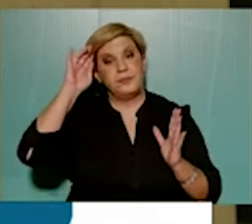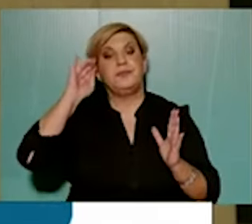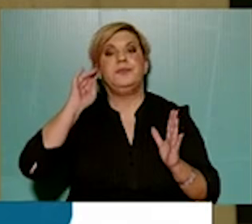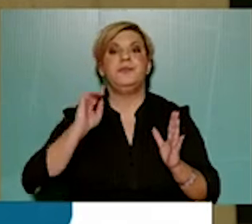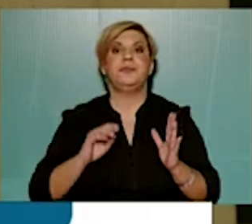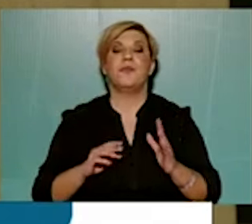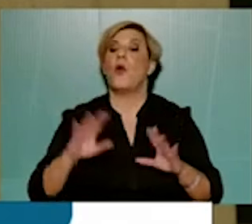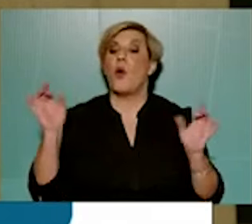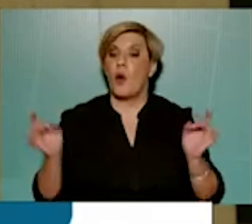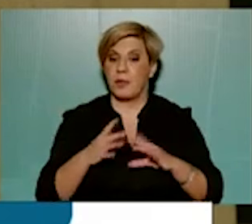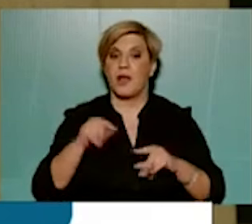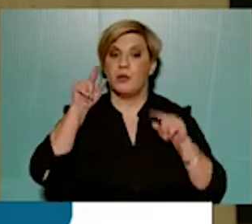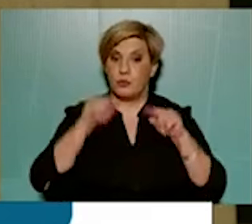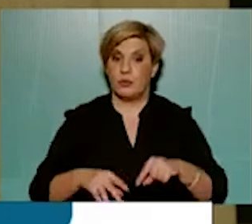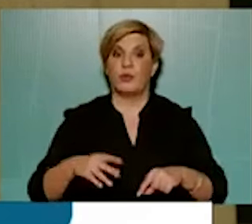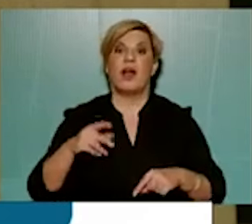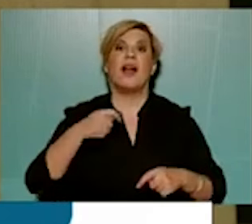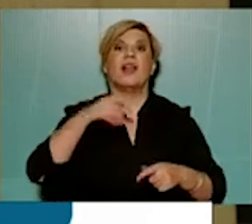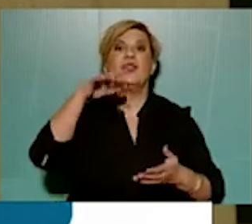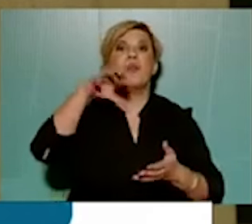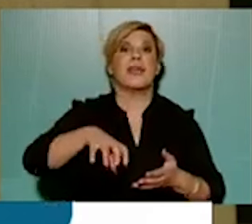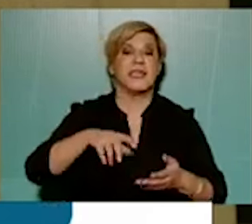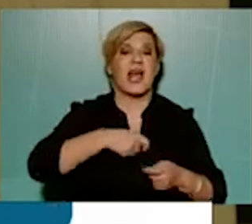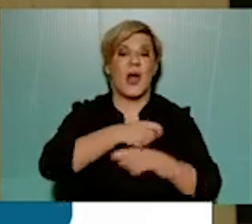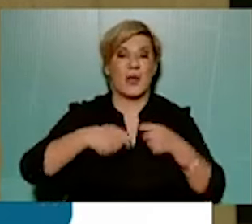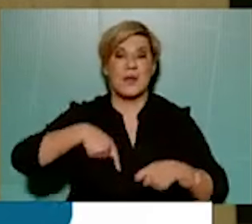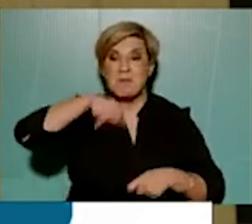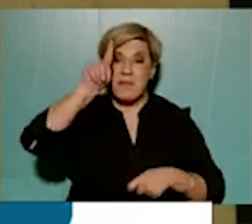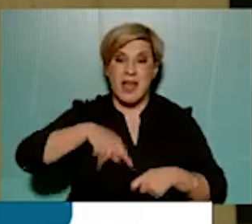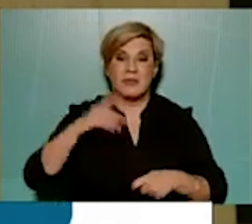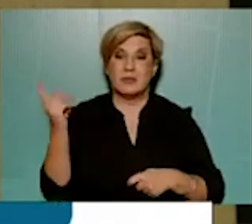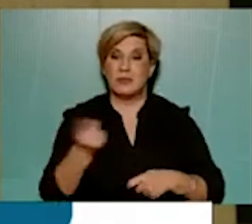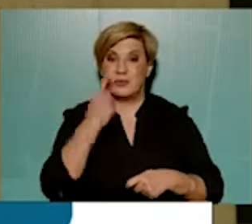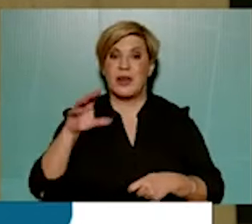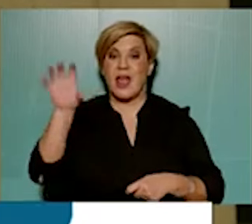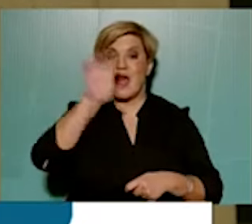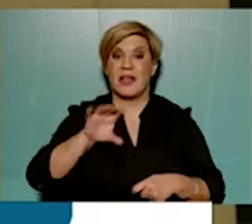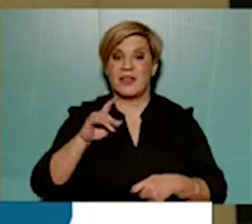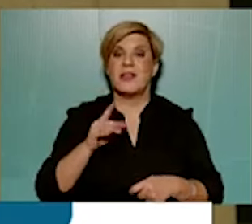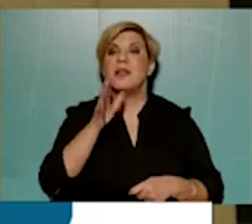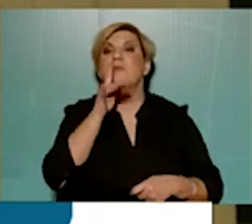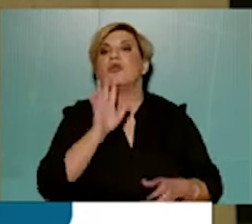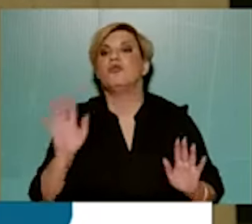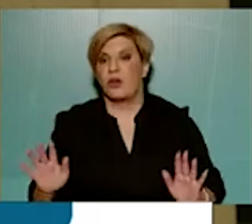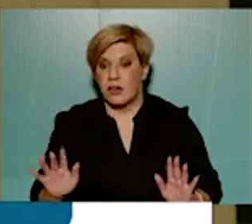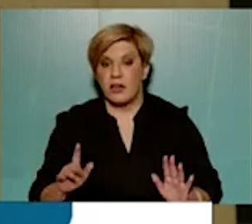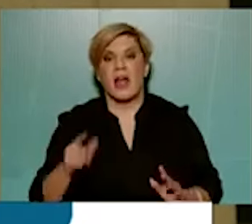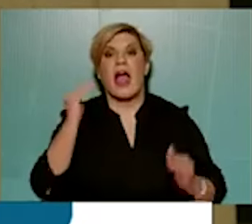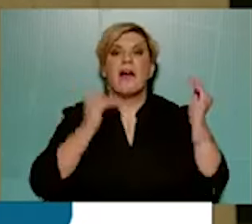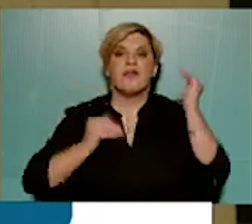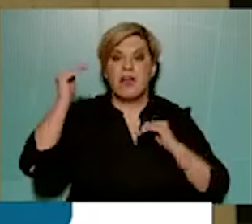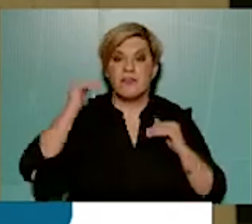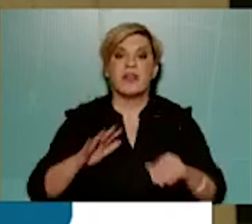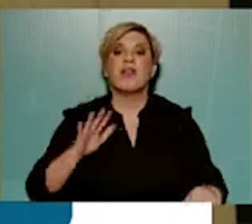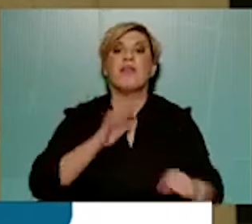Πρόεδρε, η όποια τόνωση της τοπικής αγοράς τις μέρες διεξαγωγής των βασικών εκθέσεων είναι προσωρινή, αβέβαιη